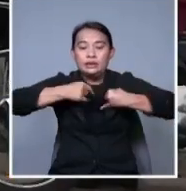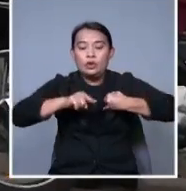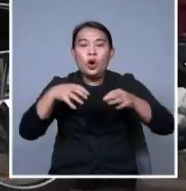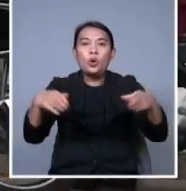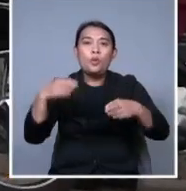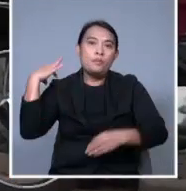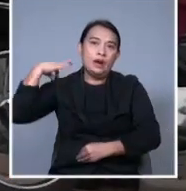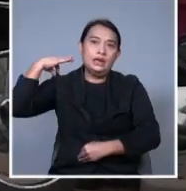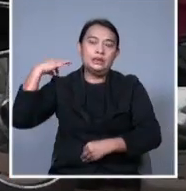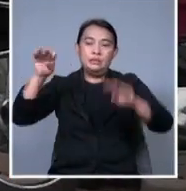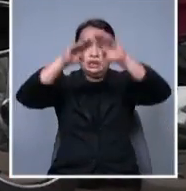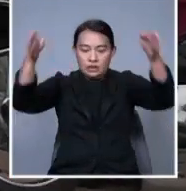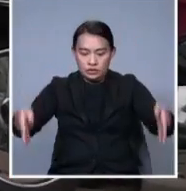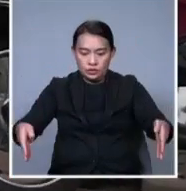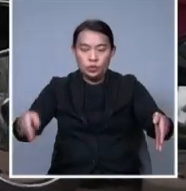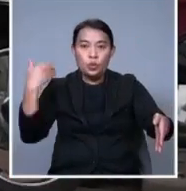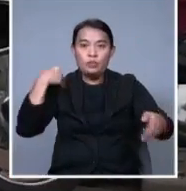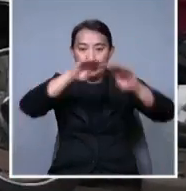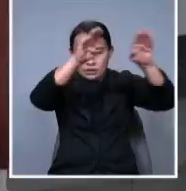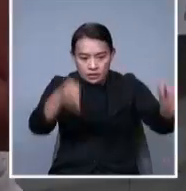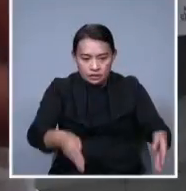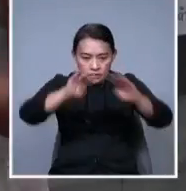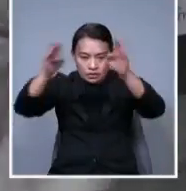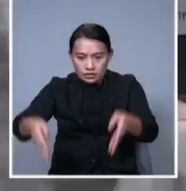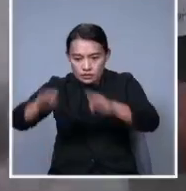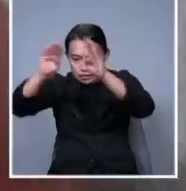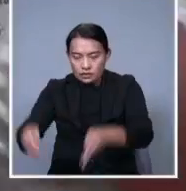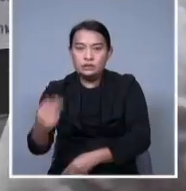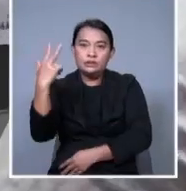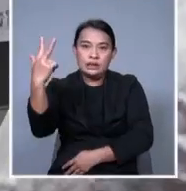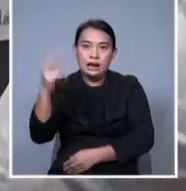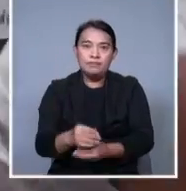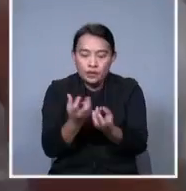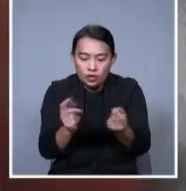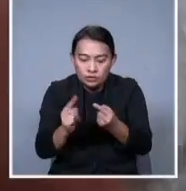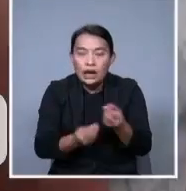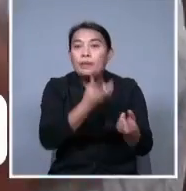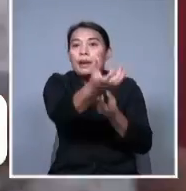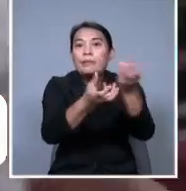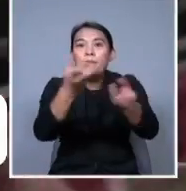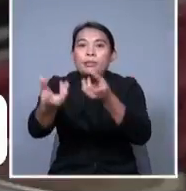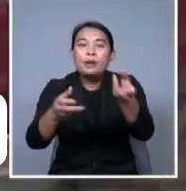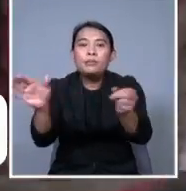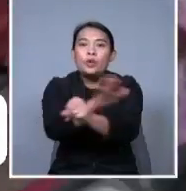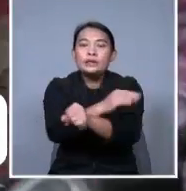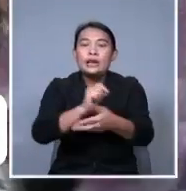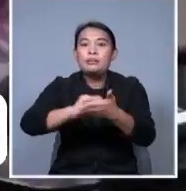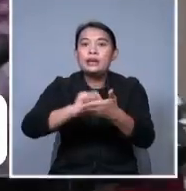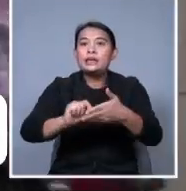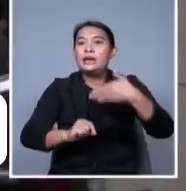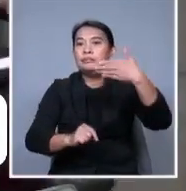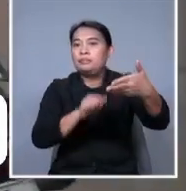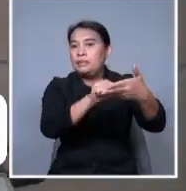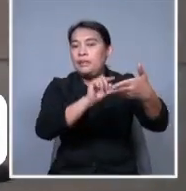ได้นำตู้กับข้าวจำนวน3ตู้เนี่ยมาติดตั้งพร้อมกับนำเครื่องอุปโภคบริโภคใส่ไว้ในตู้ให้เต็มแล้วก็เขียนข้อความว่า